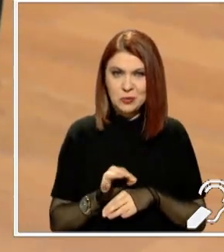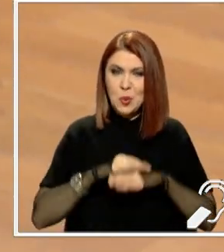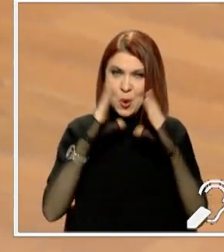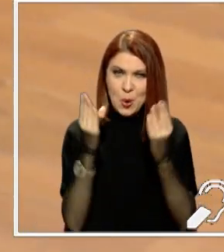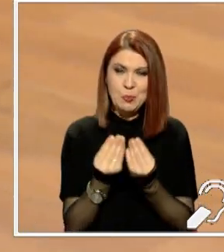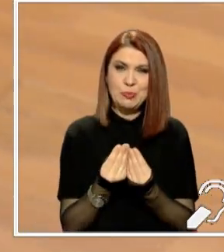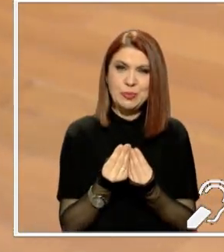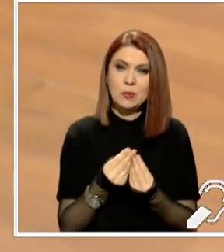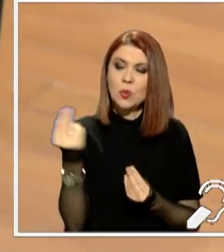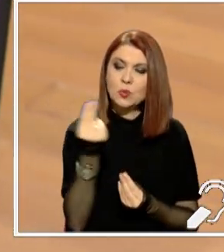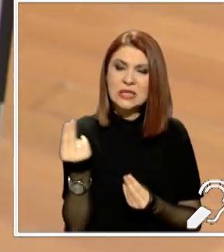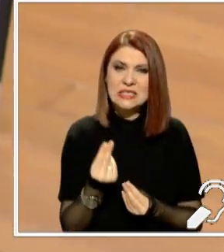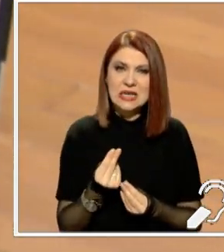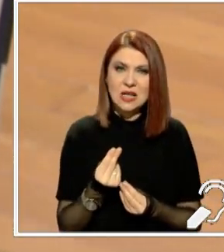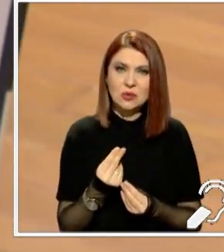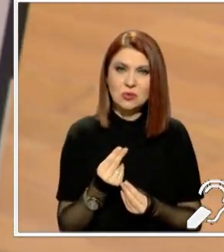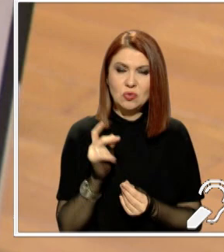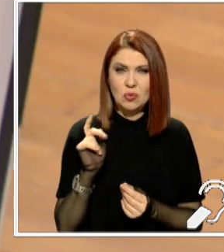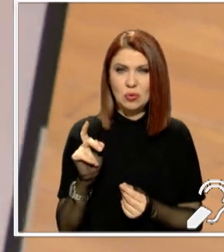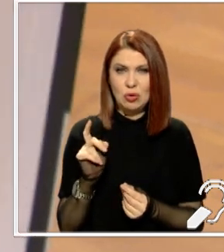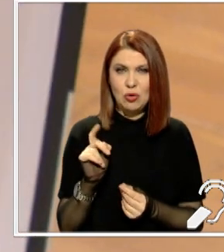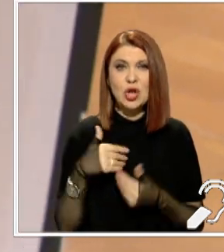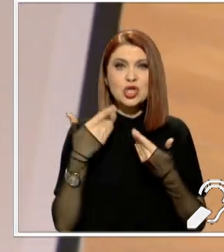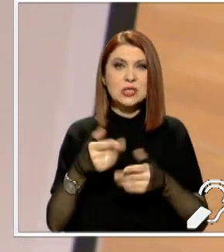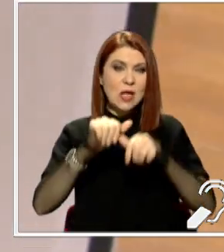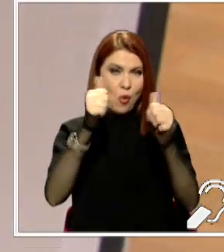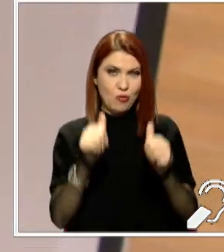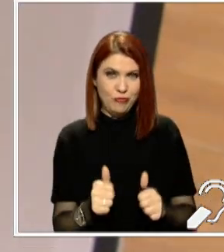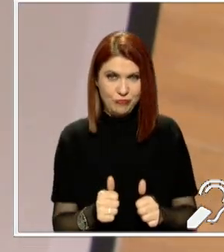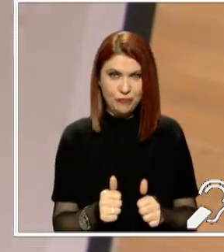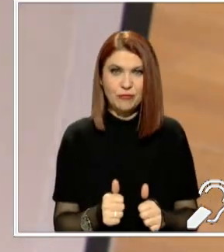împreună cu graficianul Dinu Dumbrăvician, să-i dea o formă